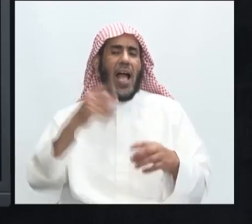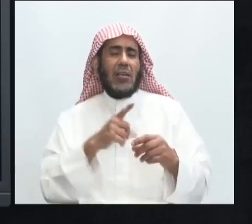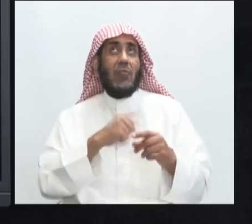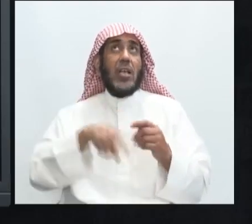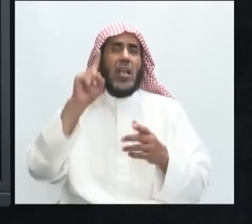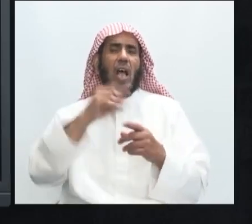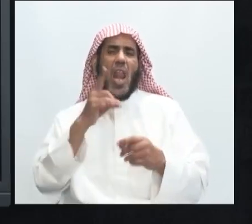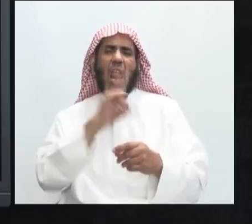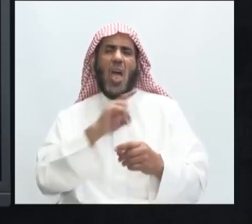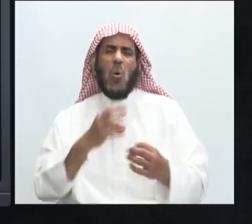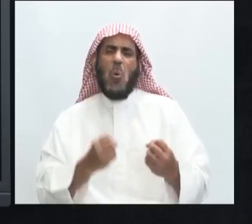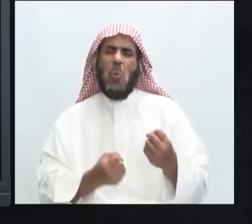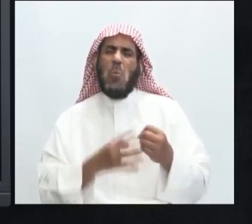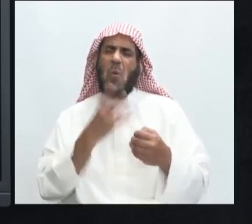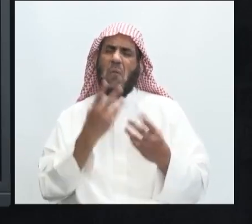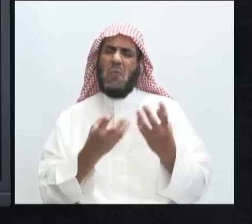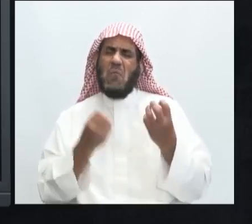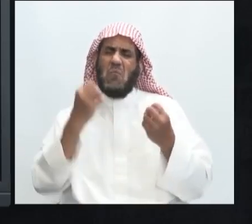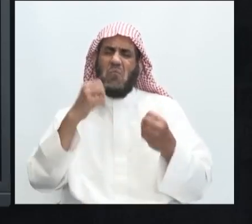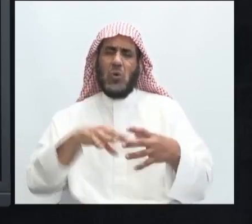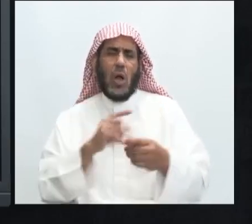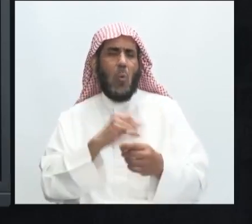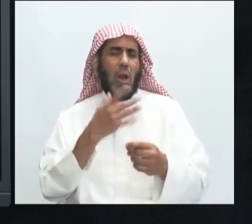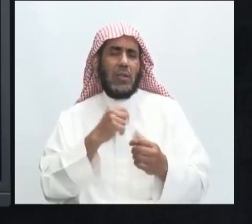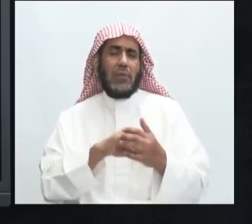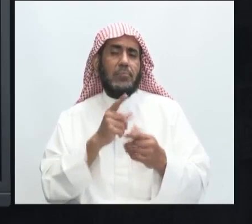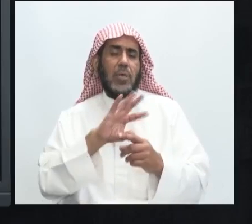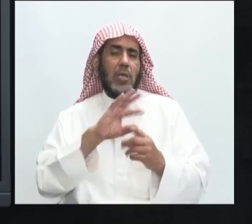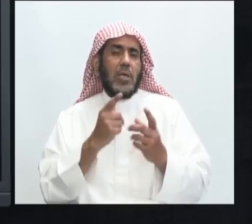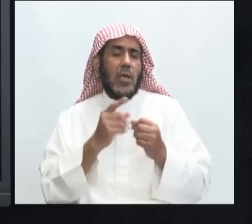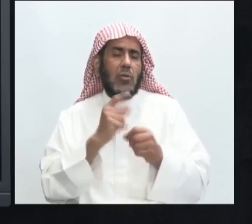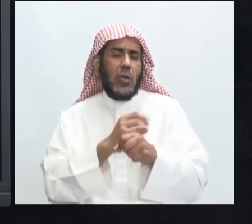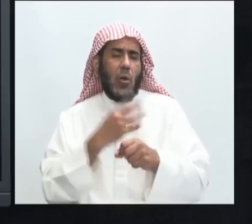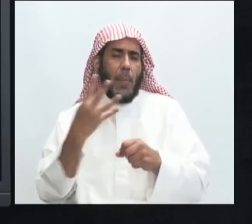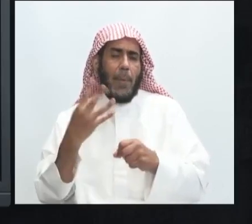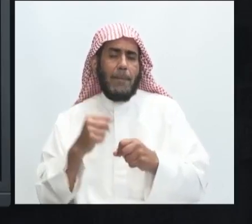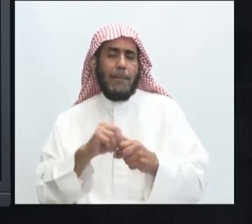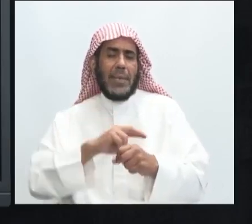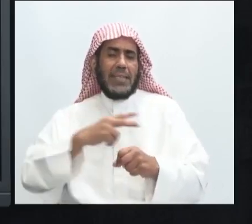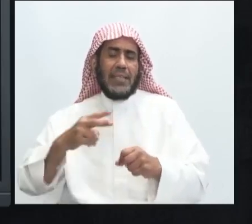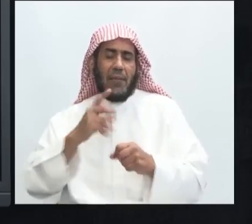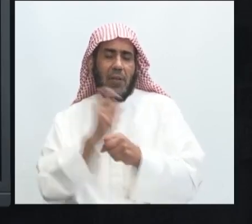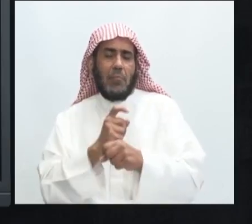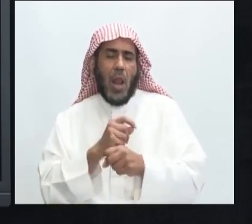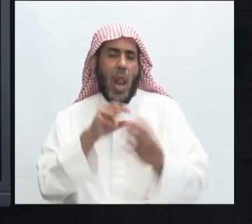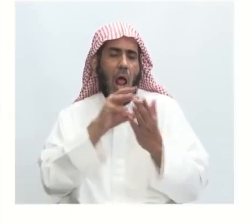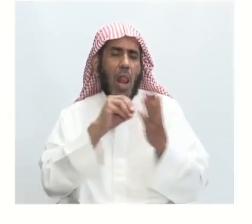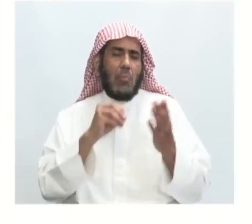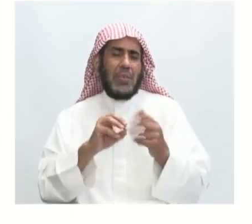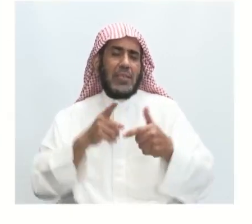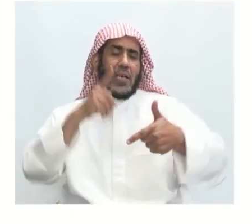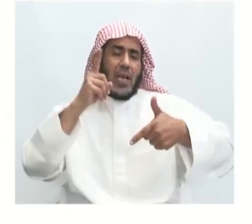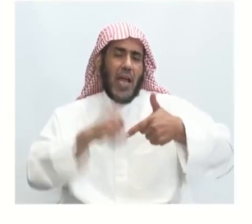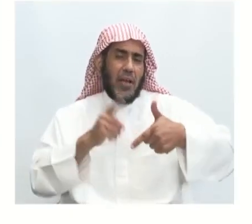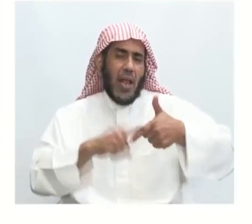لا يحب الفحشه ولا التفحش الصيغه الرابعه او النوع الرابع من الصيغ فعل الامر المصدر النائب عن